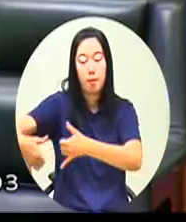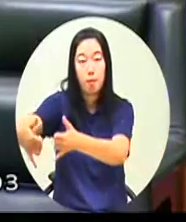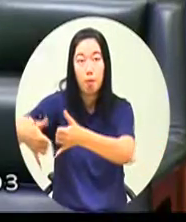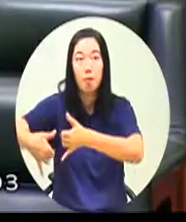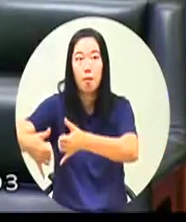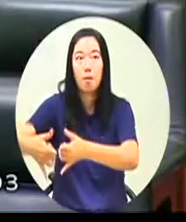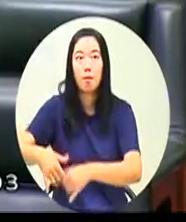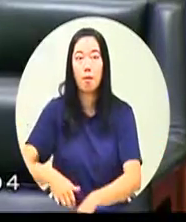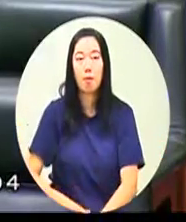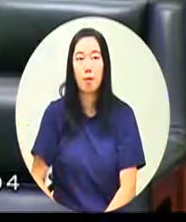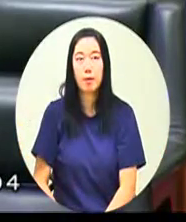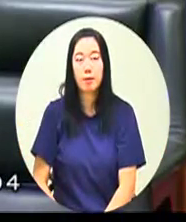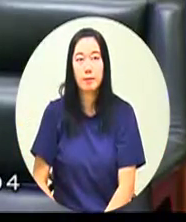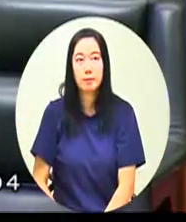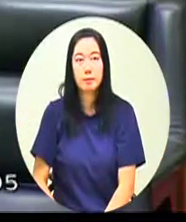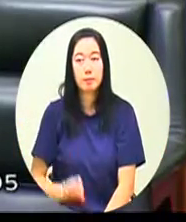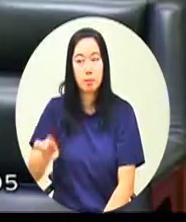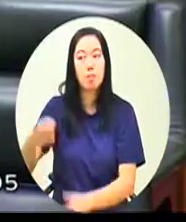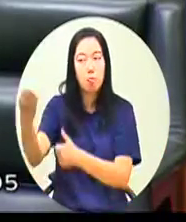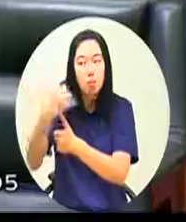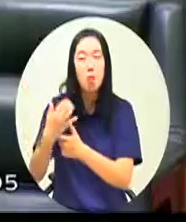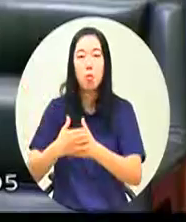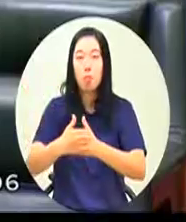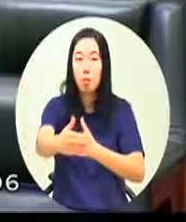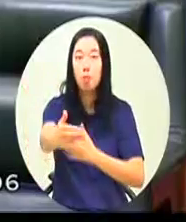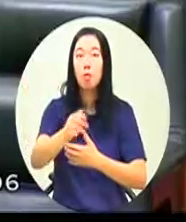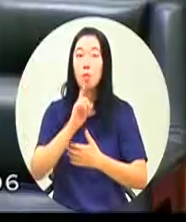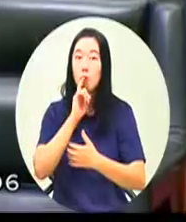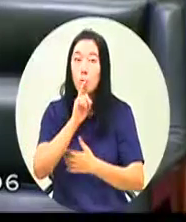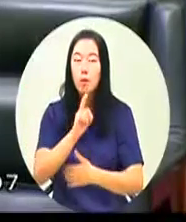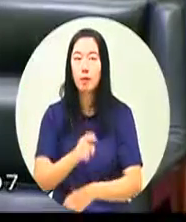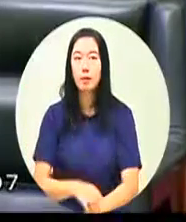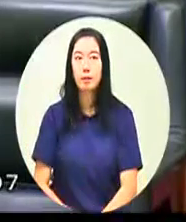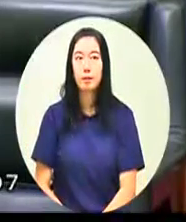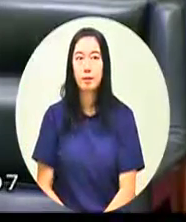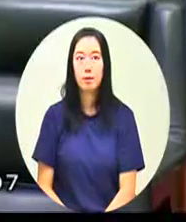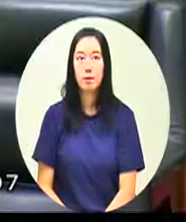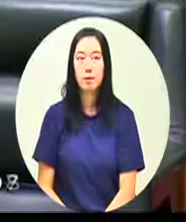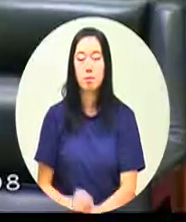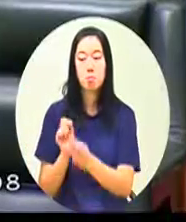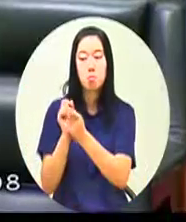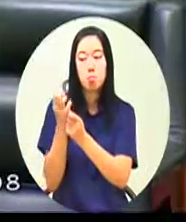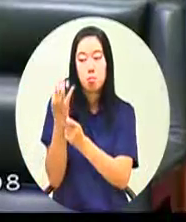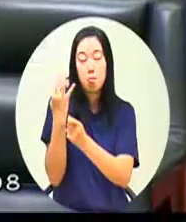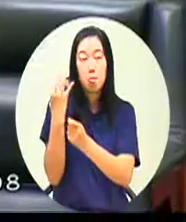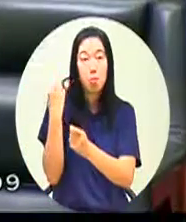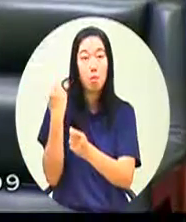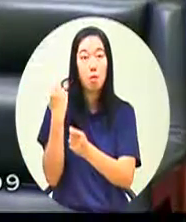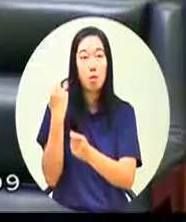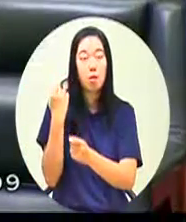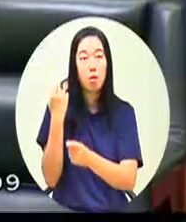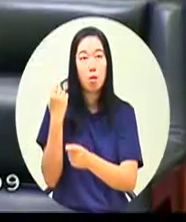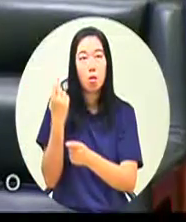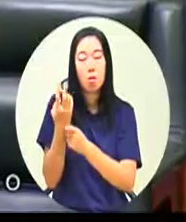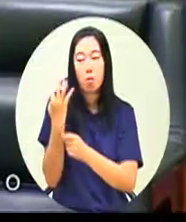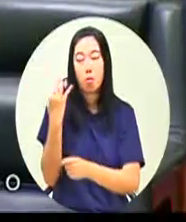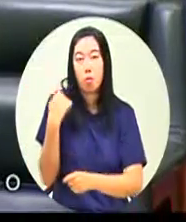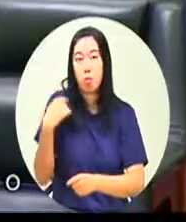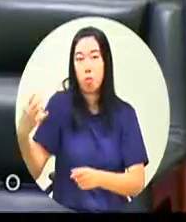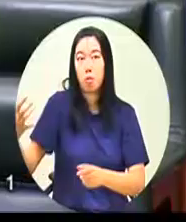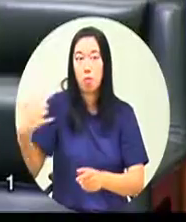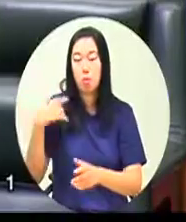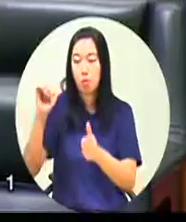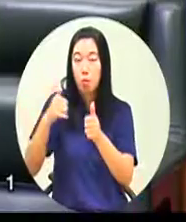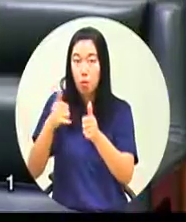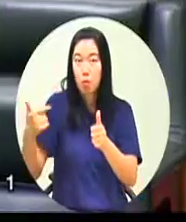然伊拄啊伫甲我讲的过程就是。前几天咱好像我们的咱的同仁有去